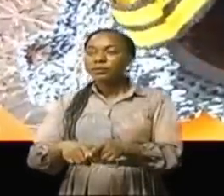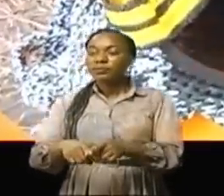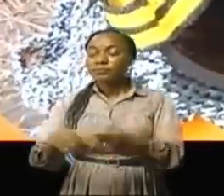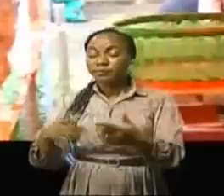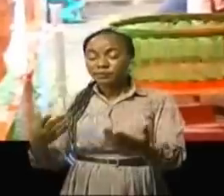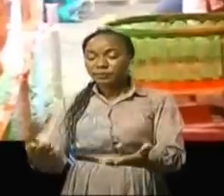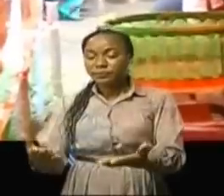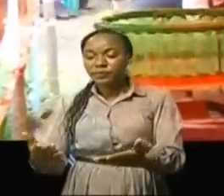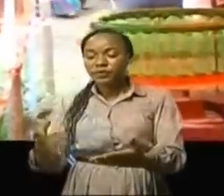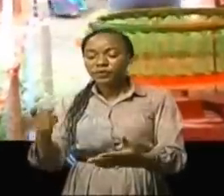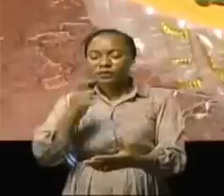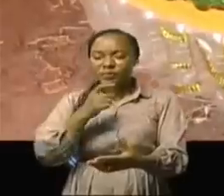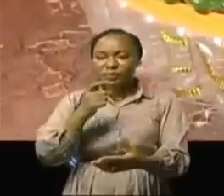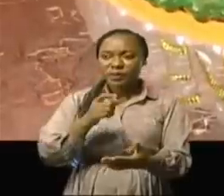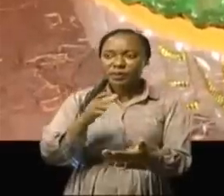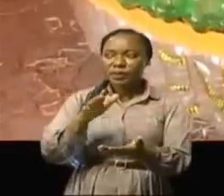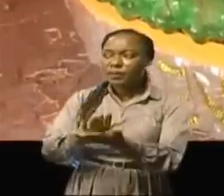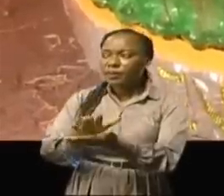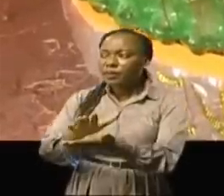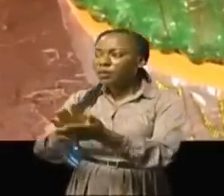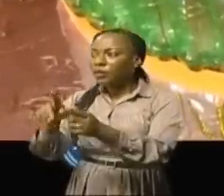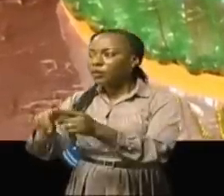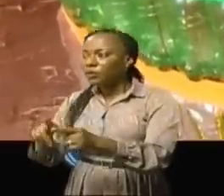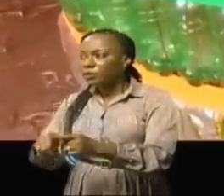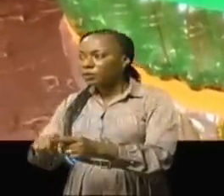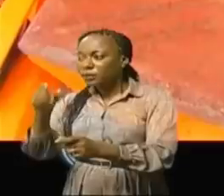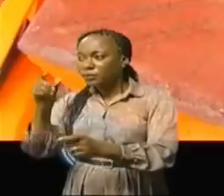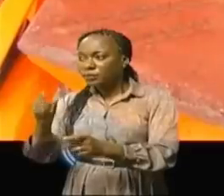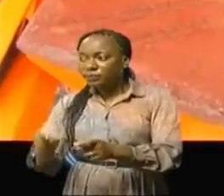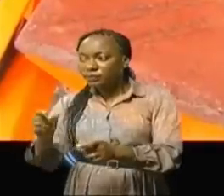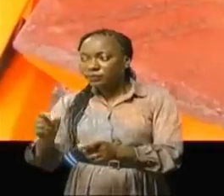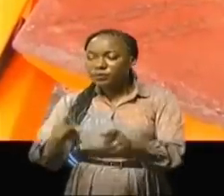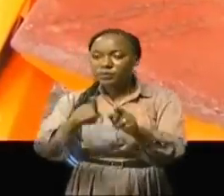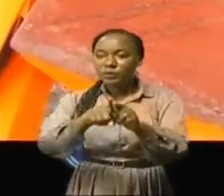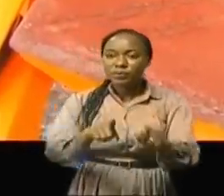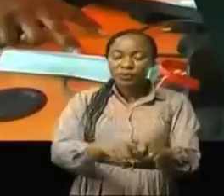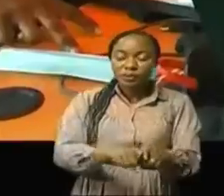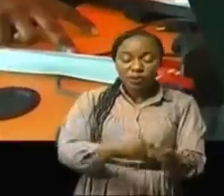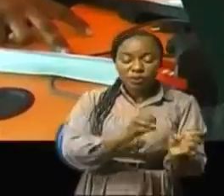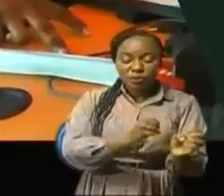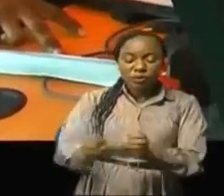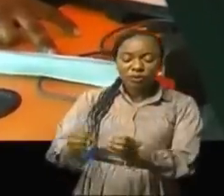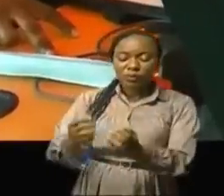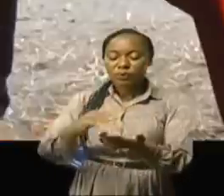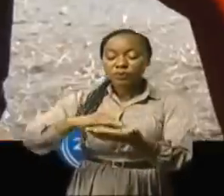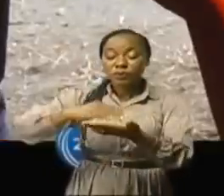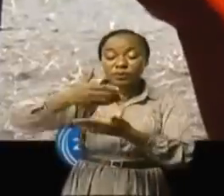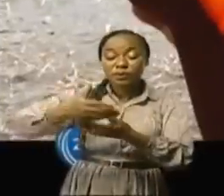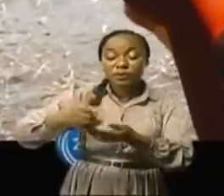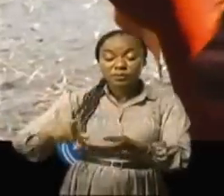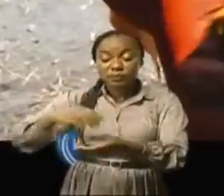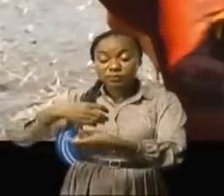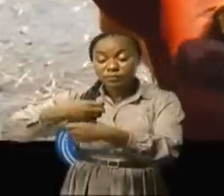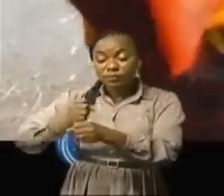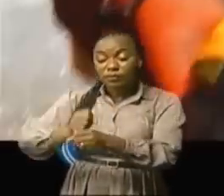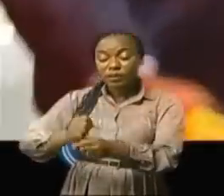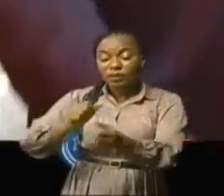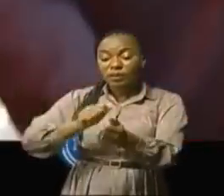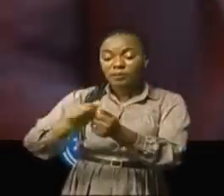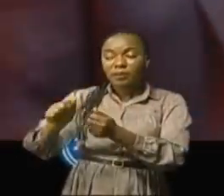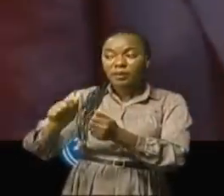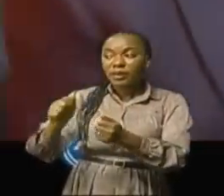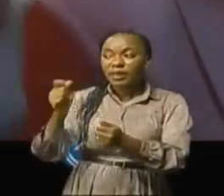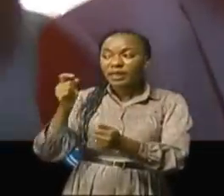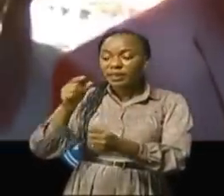en matière de déchets plastiques à l'image de ces poubelles, pavés, ordinateurs et chaussures créés à partir des